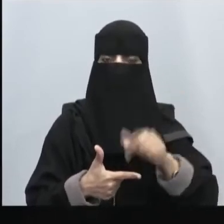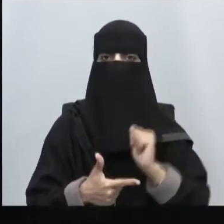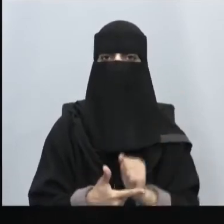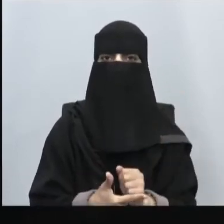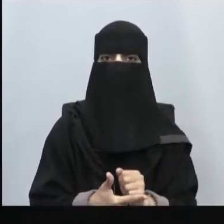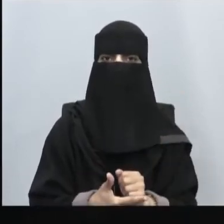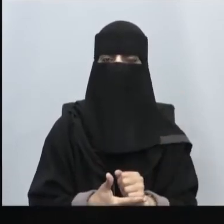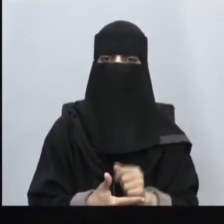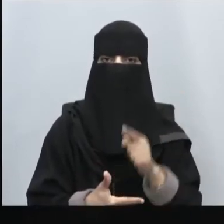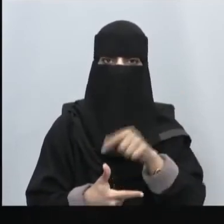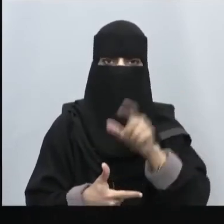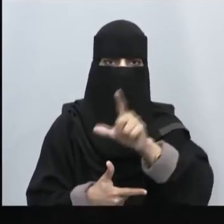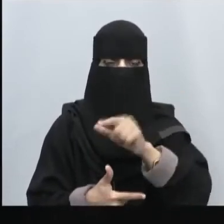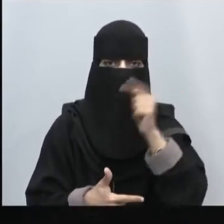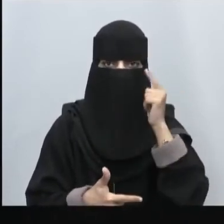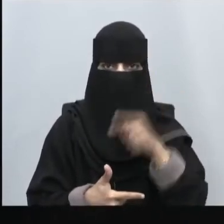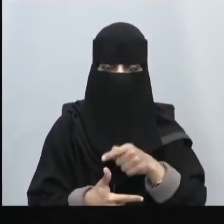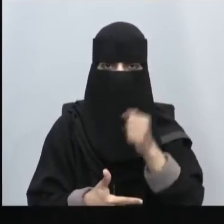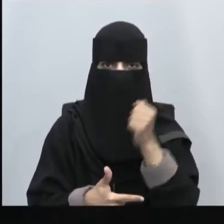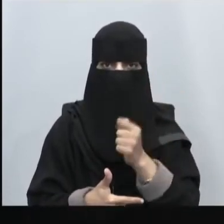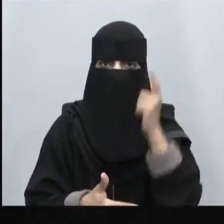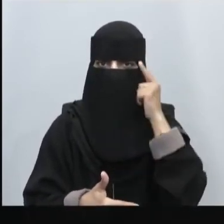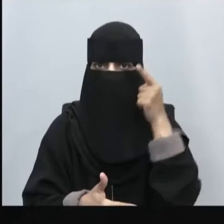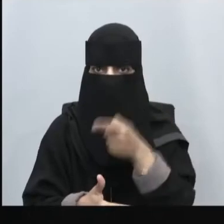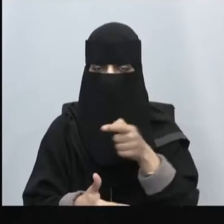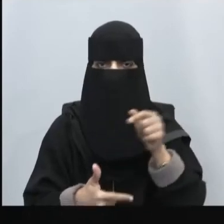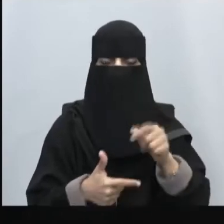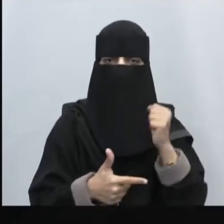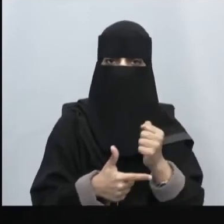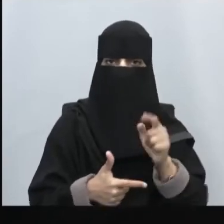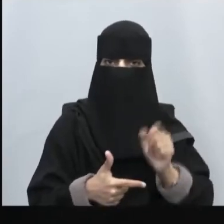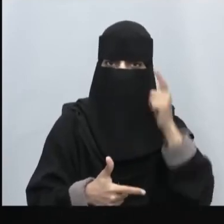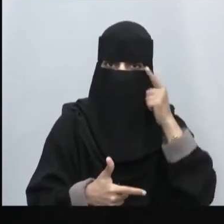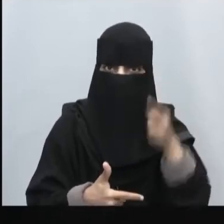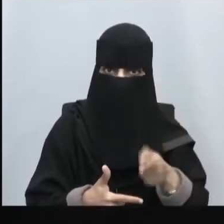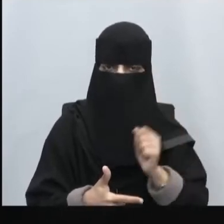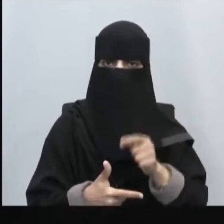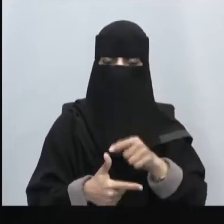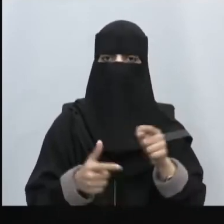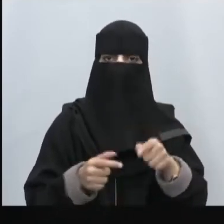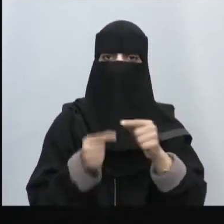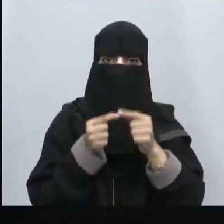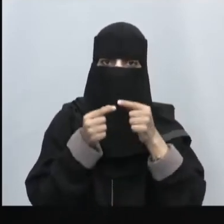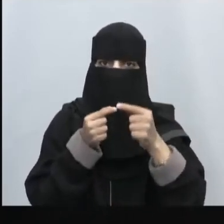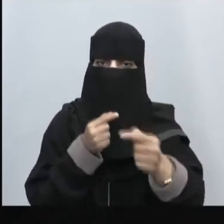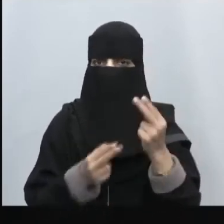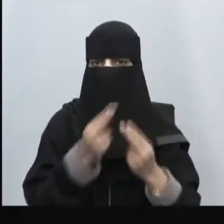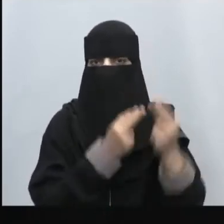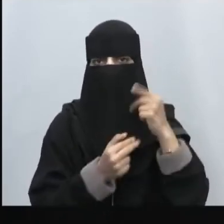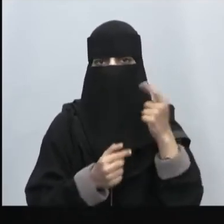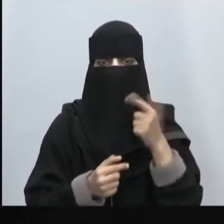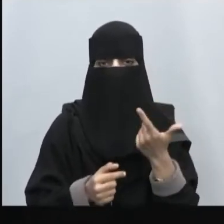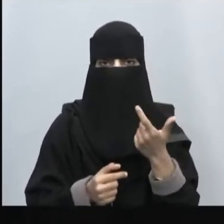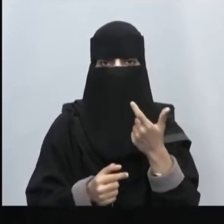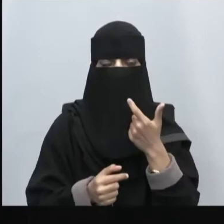وكل عصر منهما كانت لديه سمه بارزه فيها حيث تاريخ الدوله طويل جدا امتد قرابه خمسه